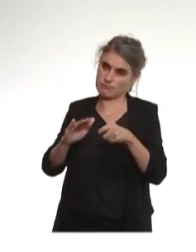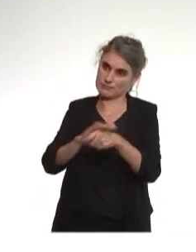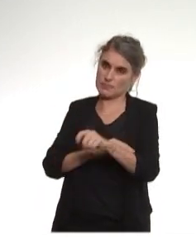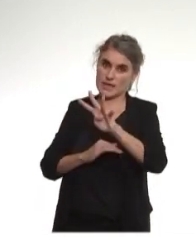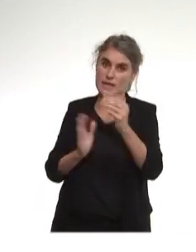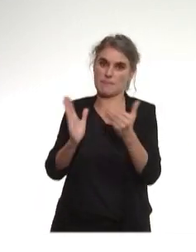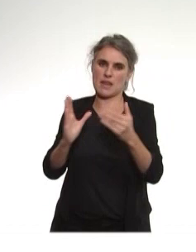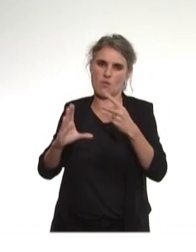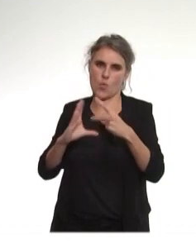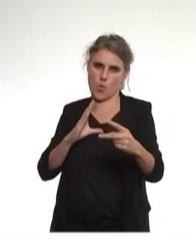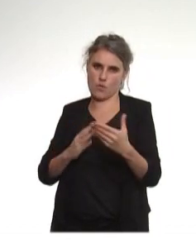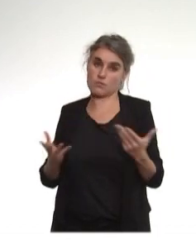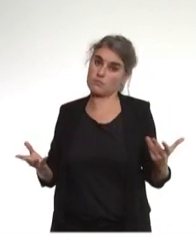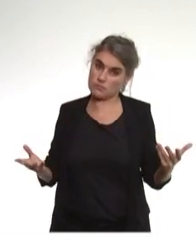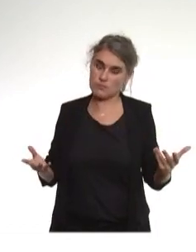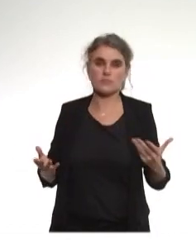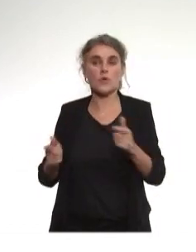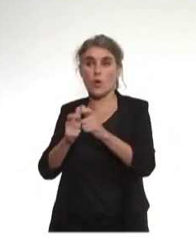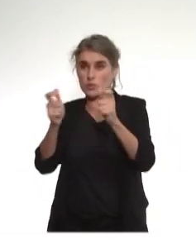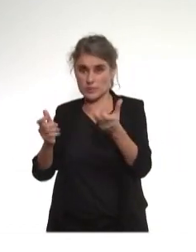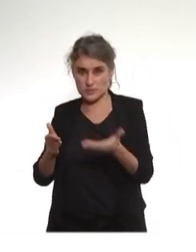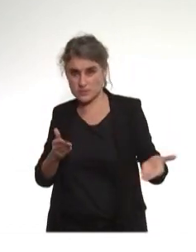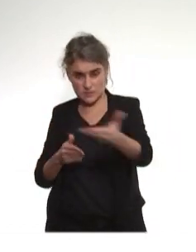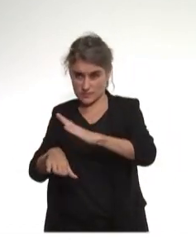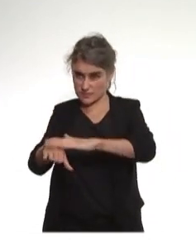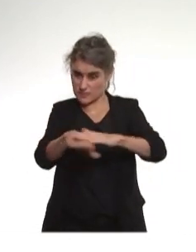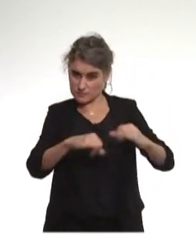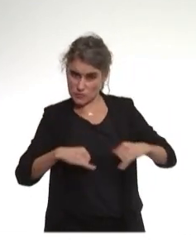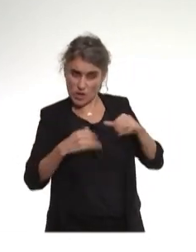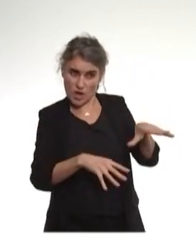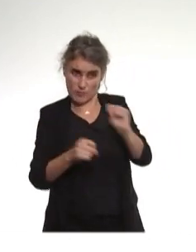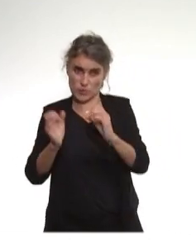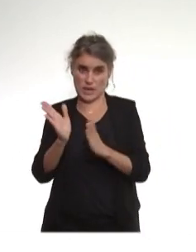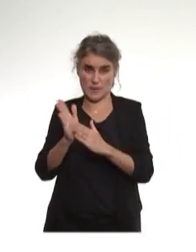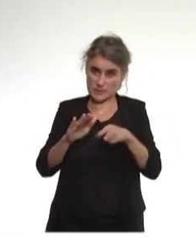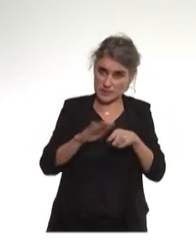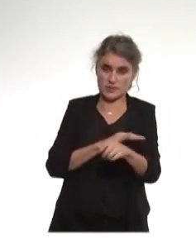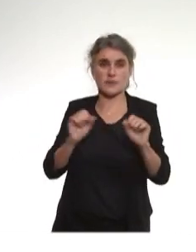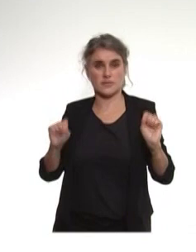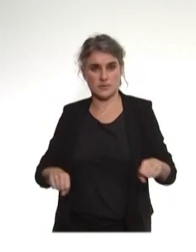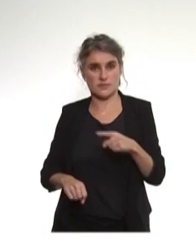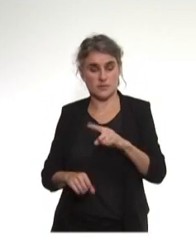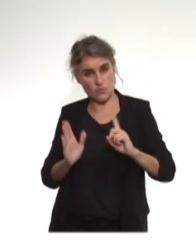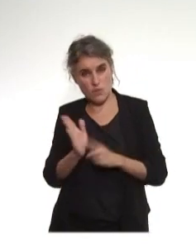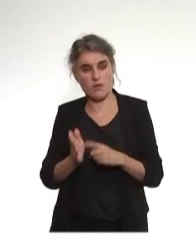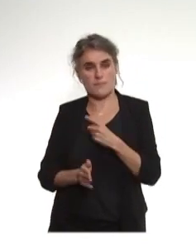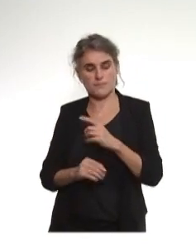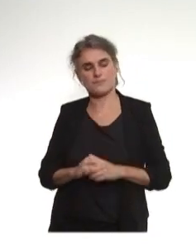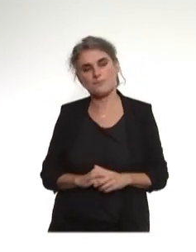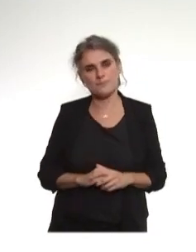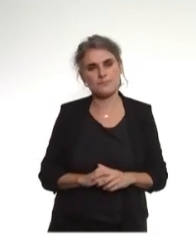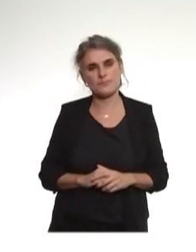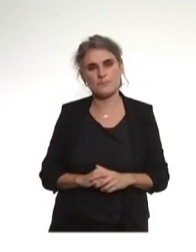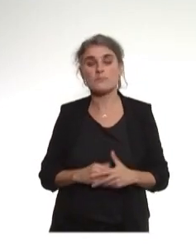insister les entreprises à embaucher des jeunes et a bénéficié de cette prime de 4000 euros si vous embaucher